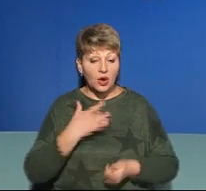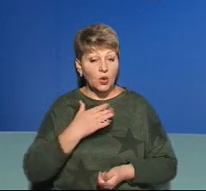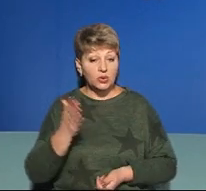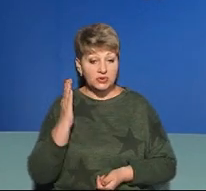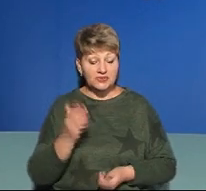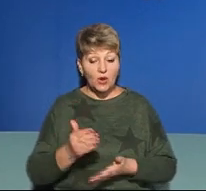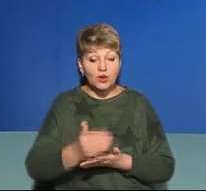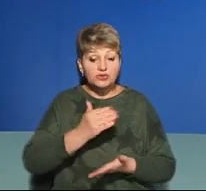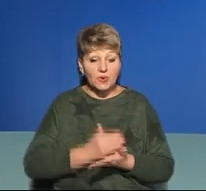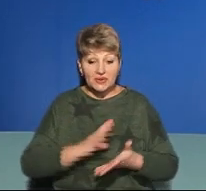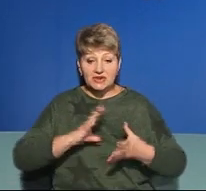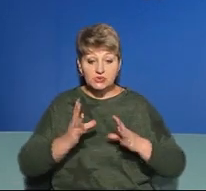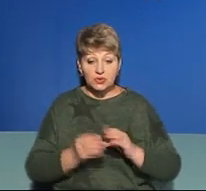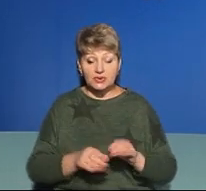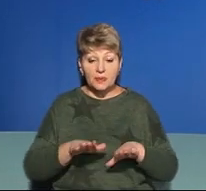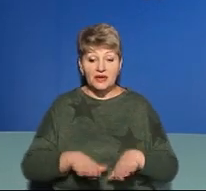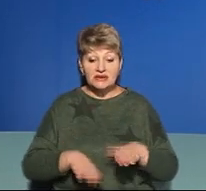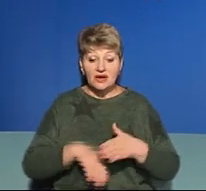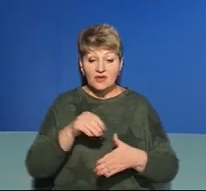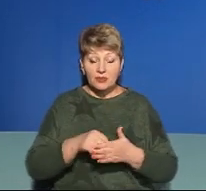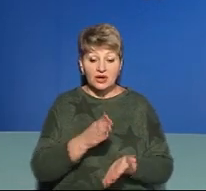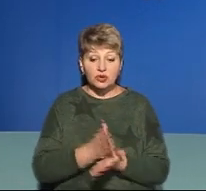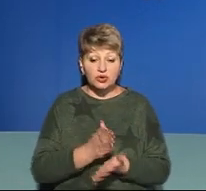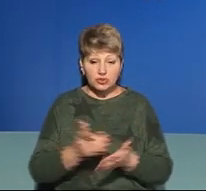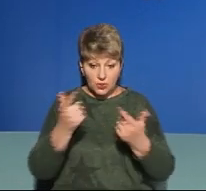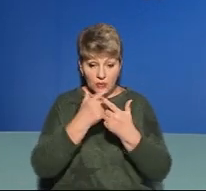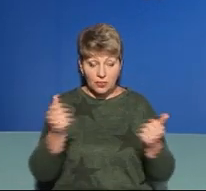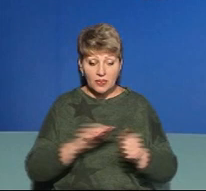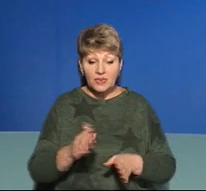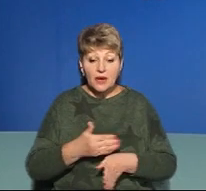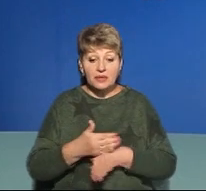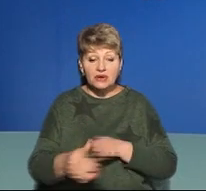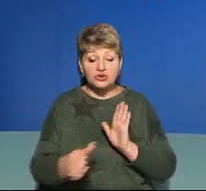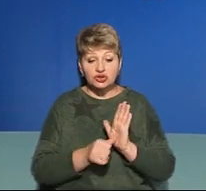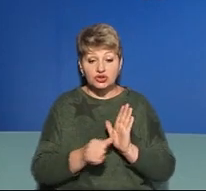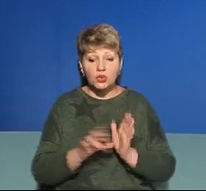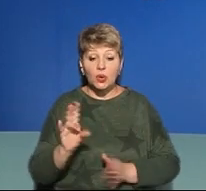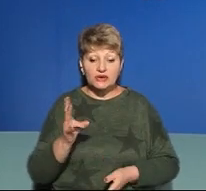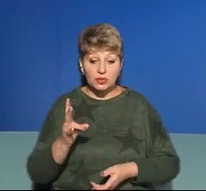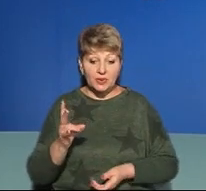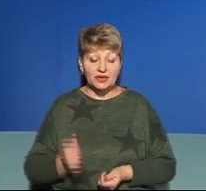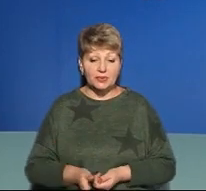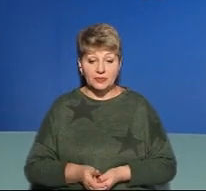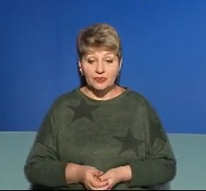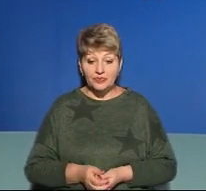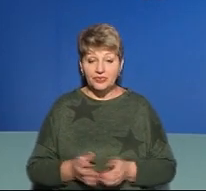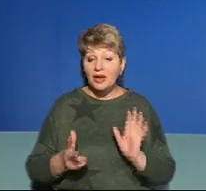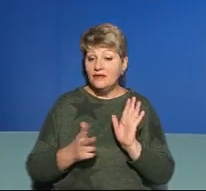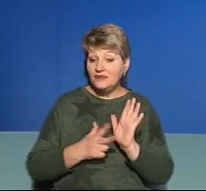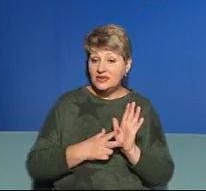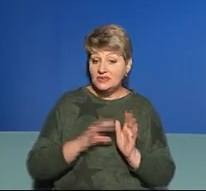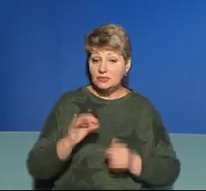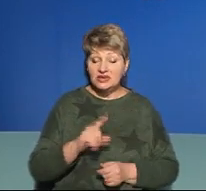голосів. Остаточні результати місцевих виборів мають оголосити не пізніше 6 листопада. І